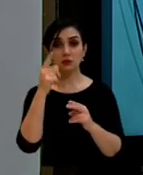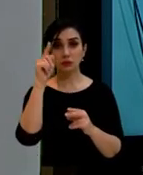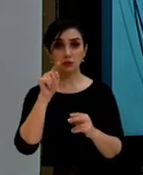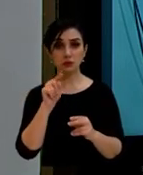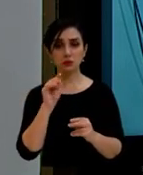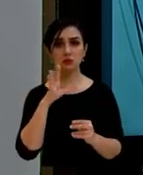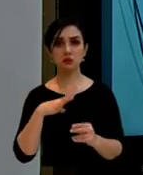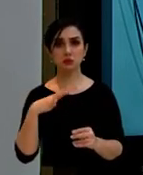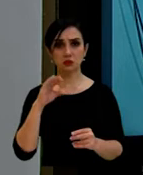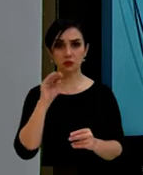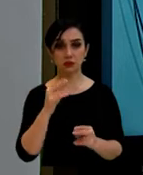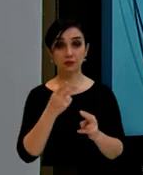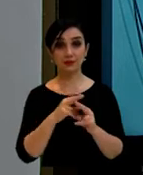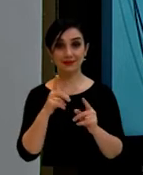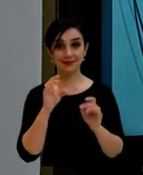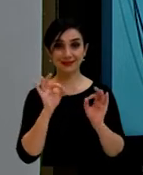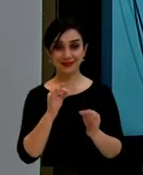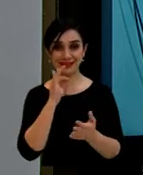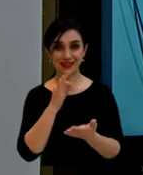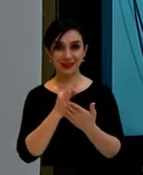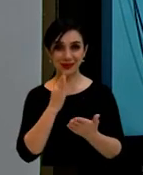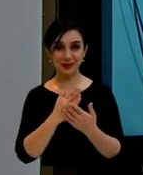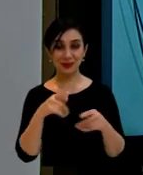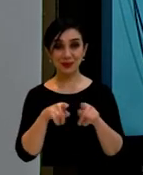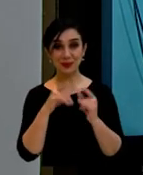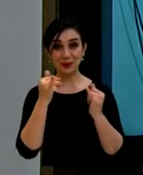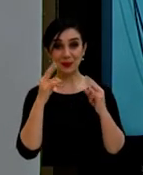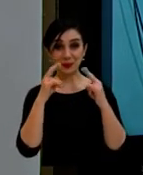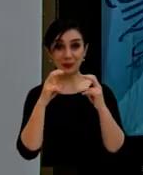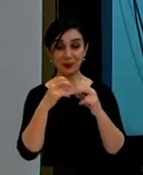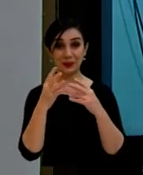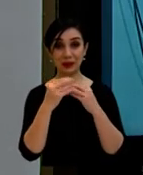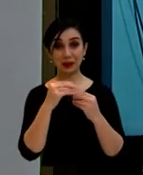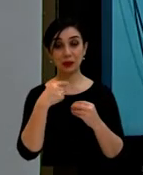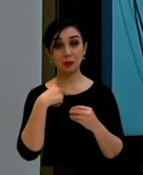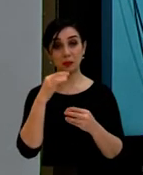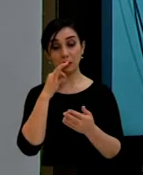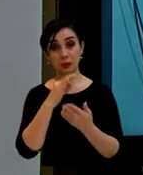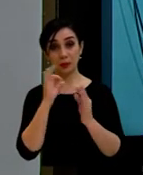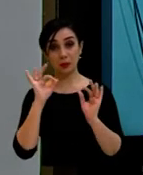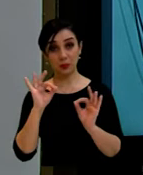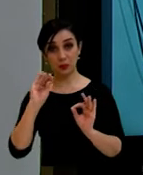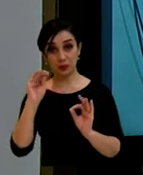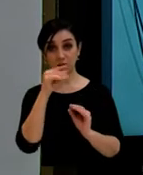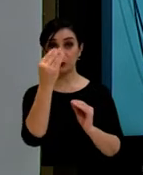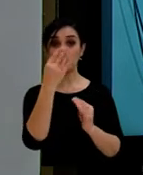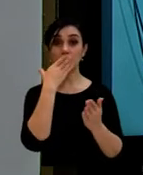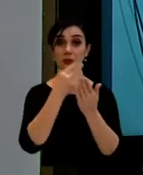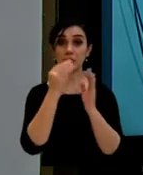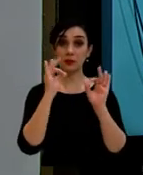qo'yildi? Menimcha sizda endi to'g'ri javob bor. Mana endi to'g'ri javob bilan o'zingizning javobingizni solishtirib oling.